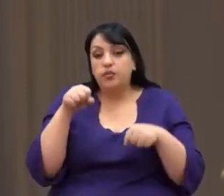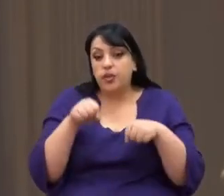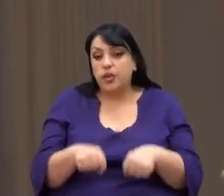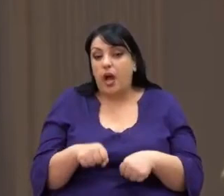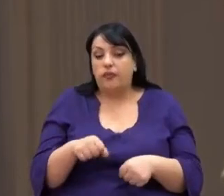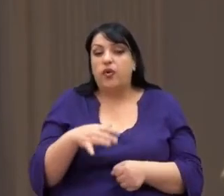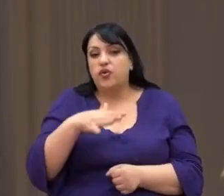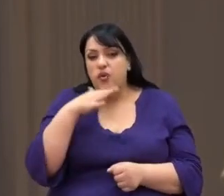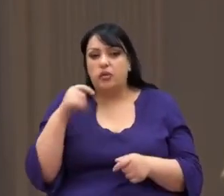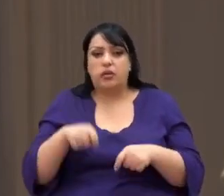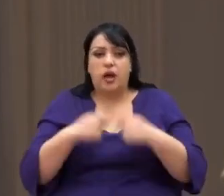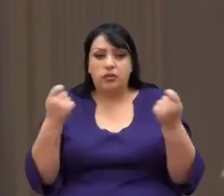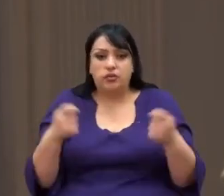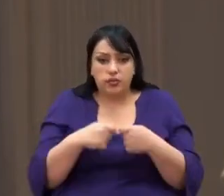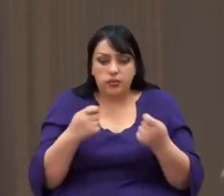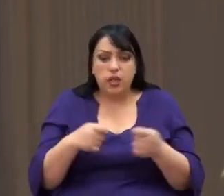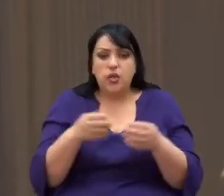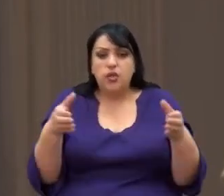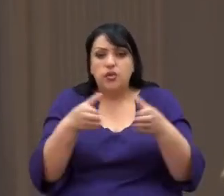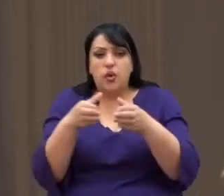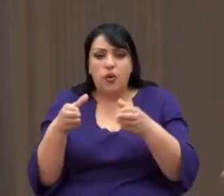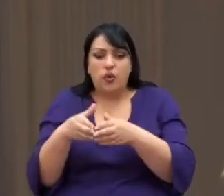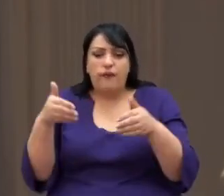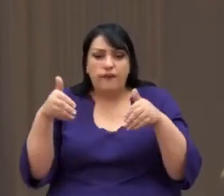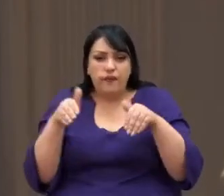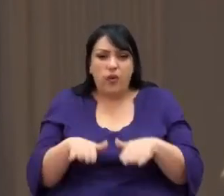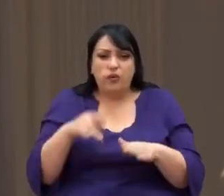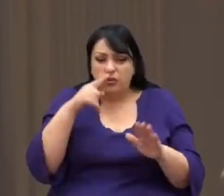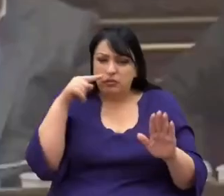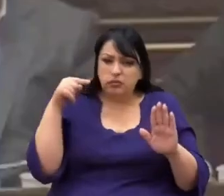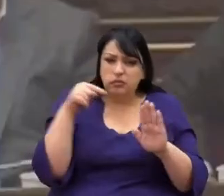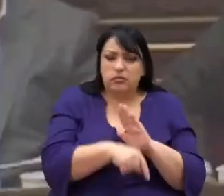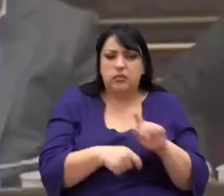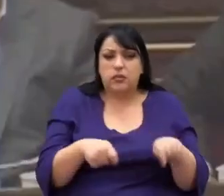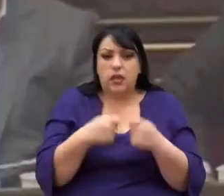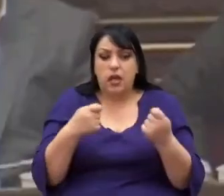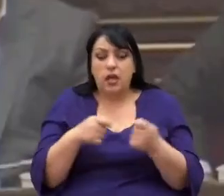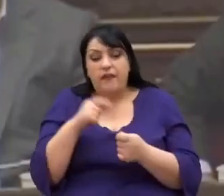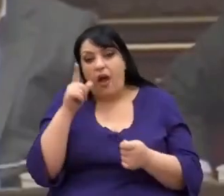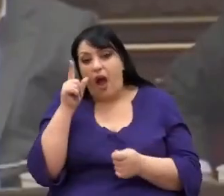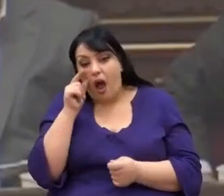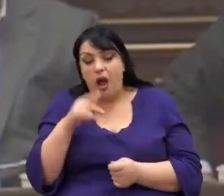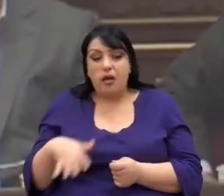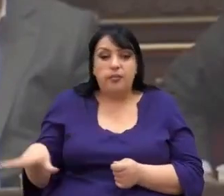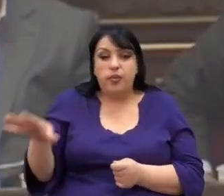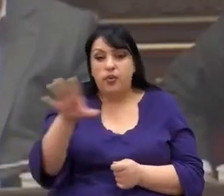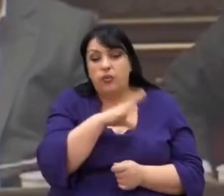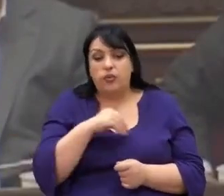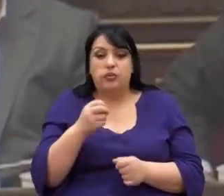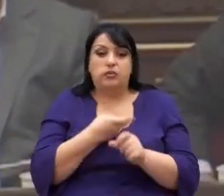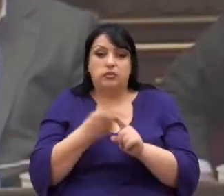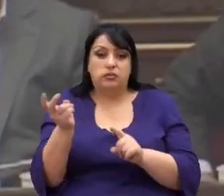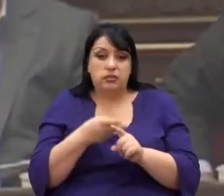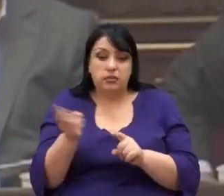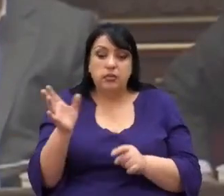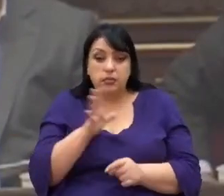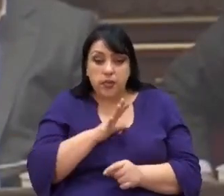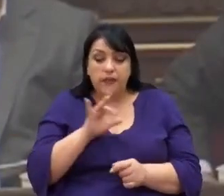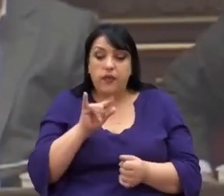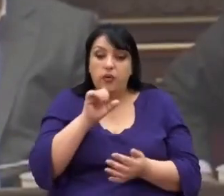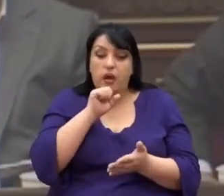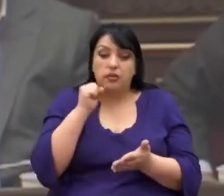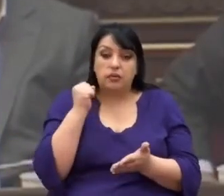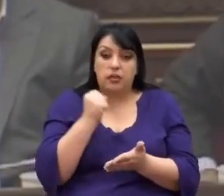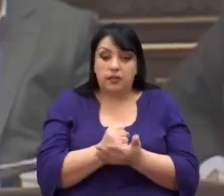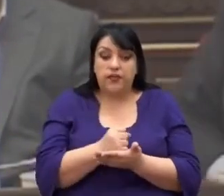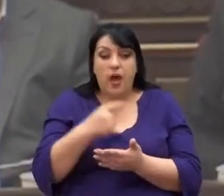խախտումների և զանգվածային ոչրագործությունների հետևանքով հայաթափվել են Արցախի բոլոր այն տարածքները, որտեղ հաստատվել է